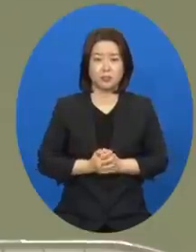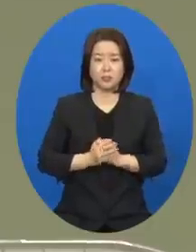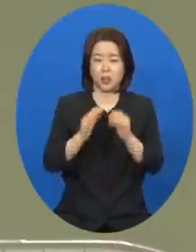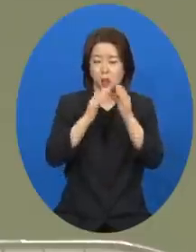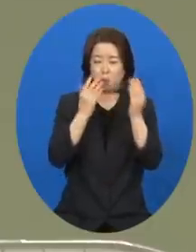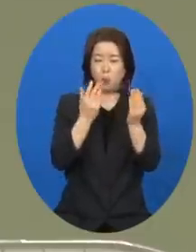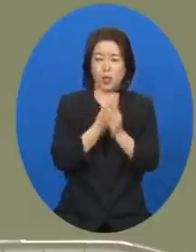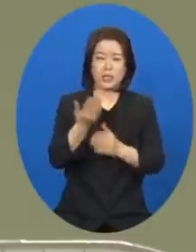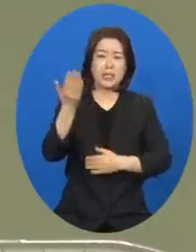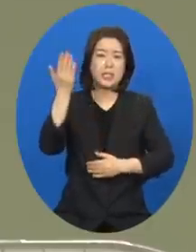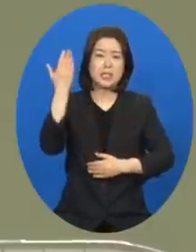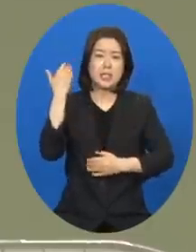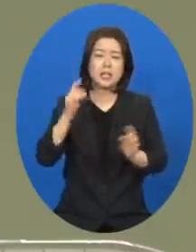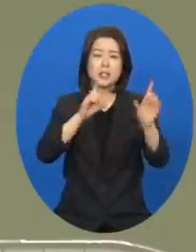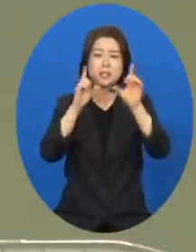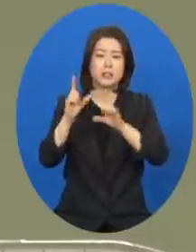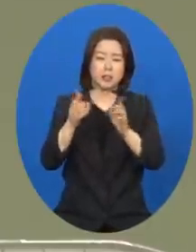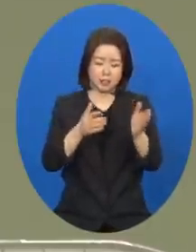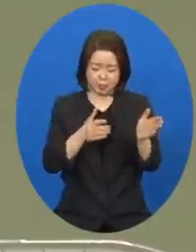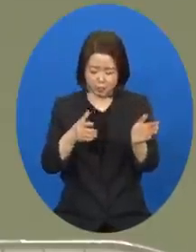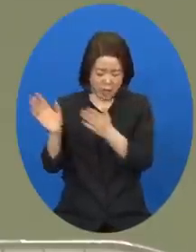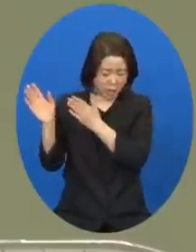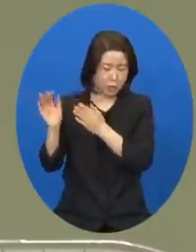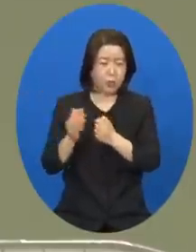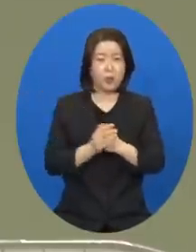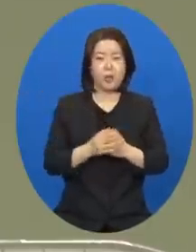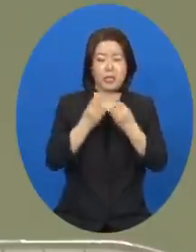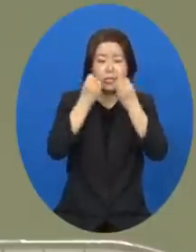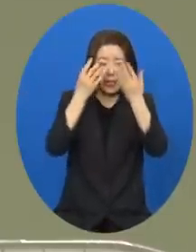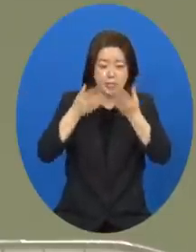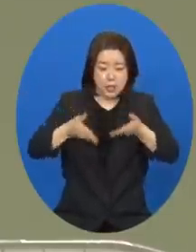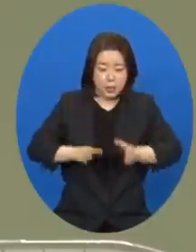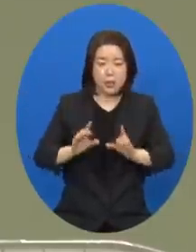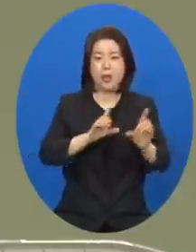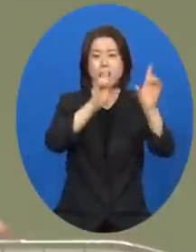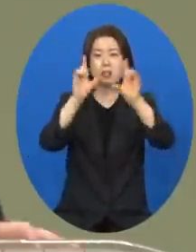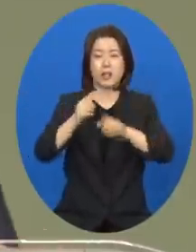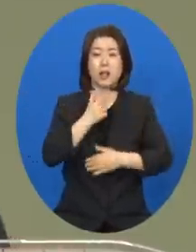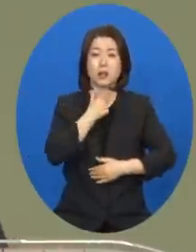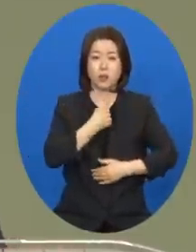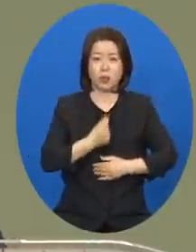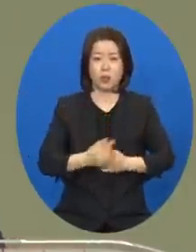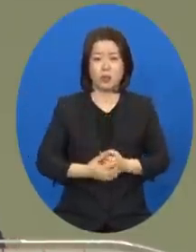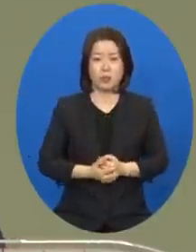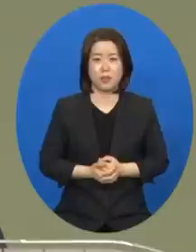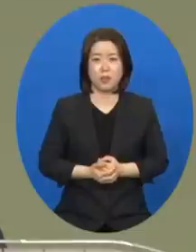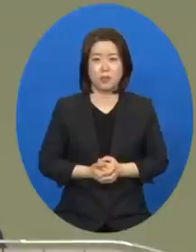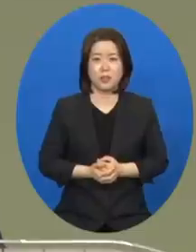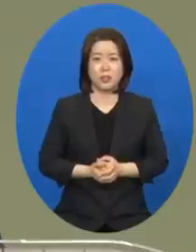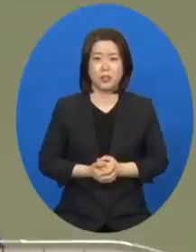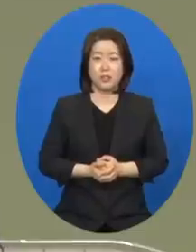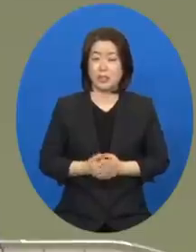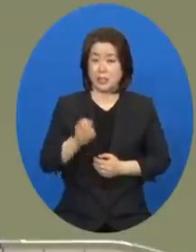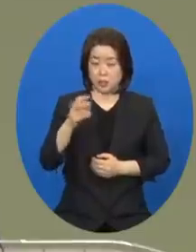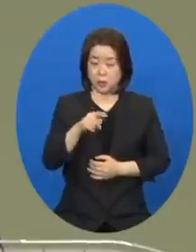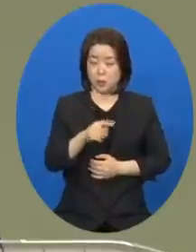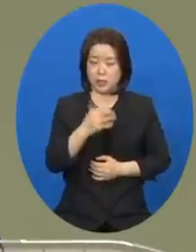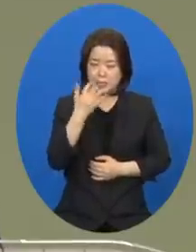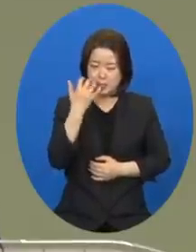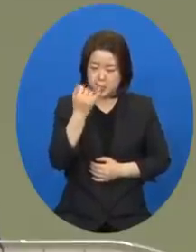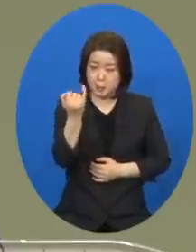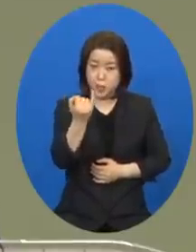완전히 예전 삶을 청산하고 거듭난 삶 살기 원합니다. 그리고 이